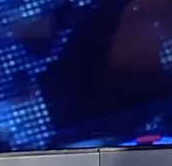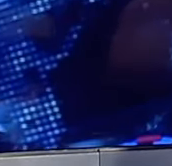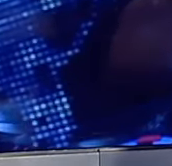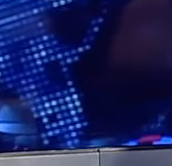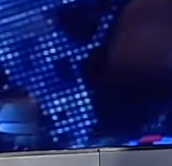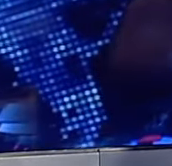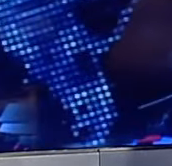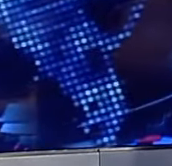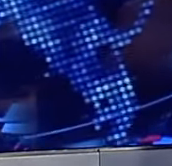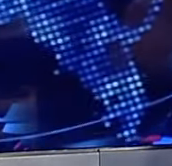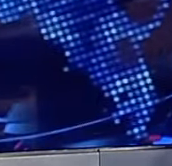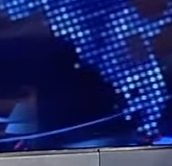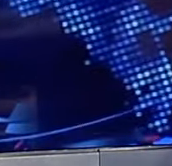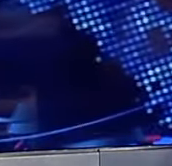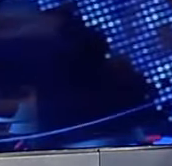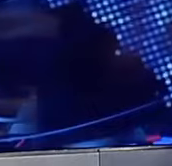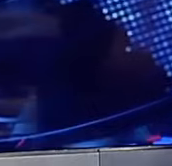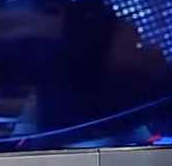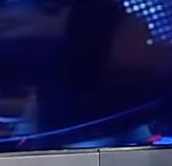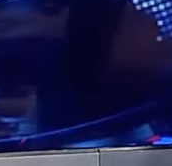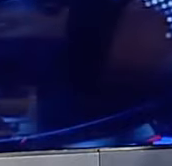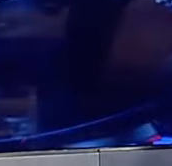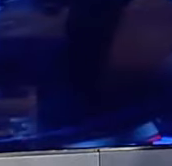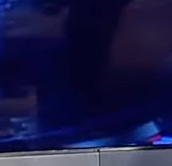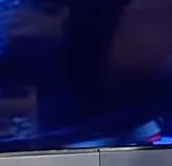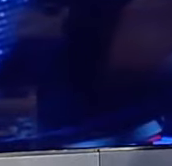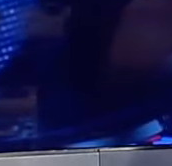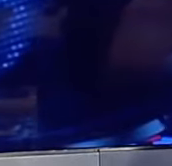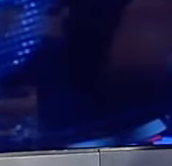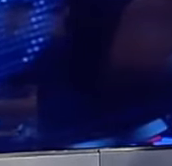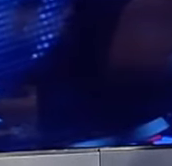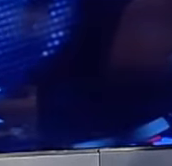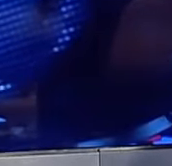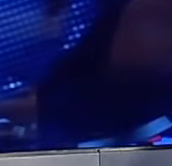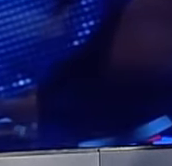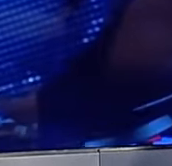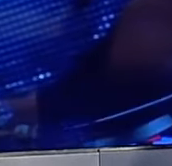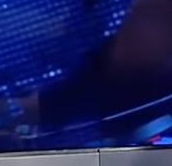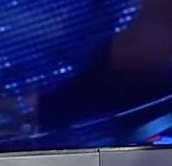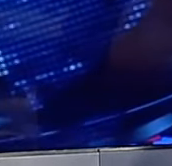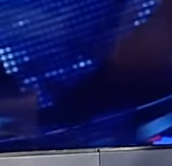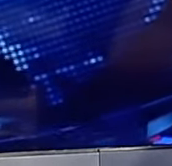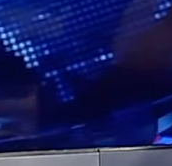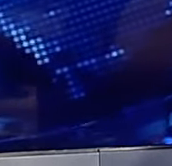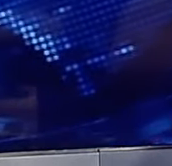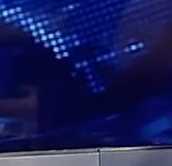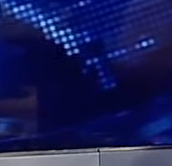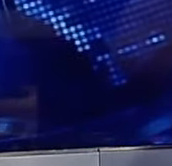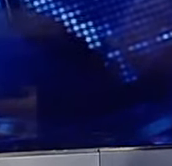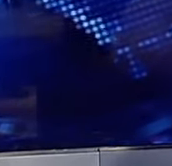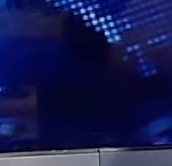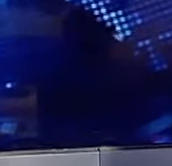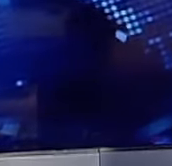ومع المساعي الداخلية والخارجية الهادفة للوصول إلى توافق. وعبر المجلس عن قلقه العميق إزاء استمرار الأزمة الدستورية وسيطرة